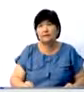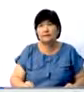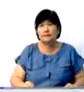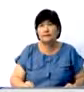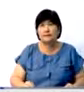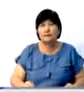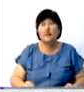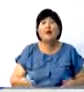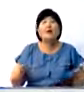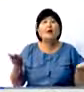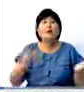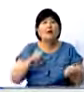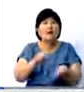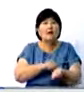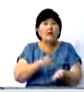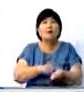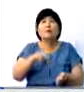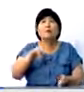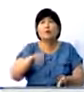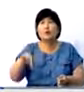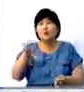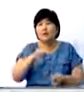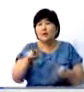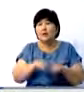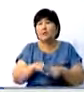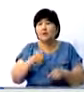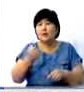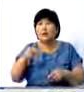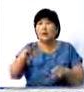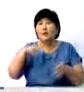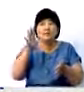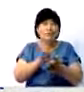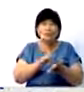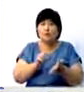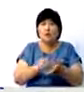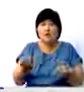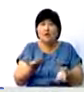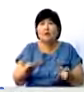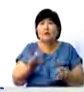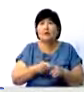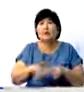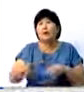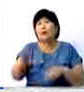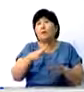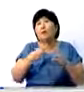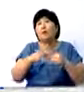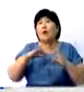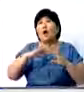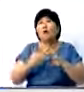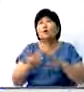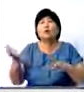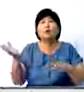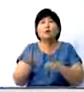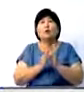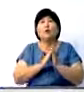жүреді наркомандар? Притон қайда? Неге ұстамайсыңдар? Құмырсқаны өлтіргенше ұясын өлтіру керек оның. Халық күдіктінің отбасын ауылдан көшіруді талап